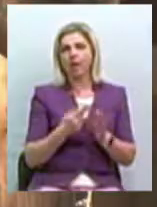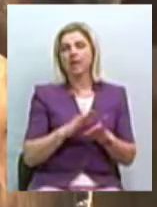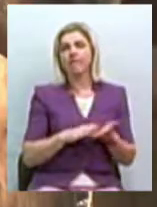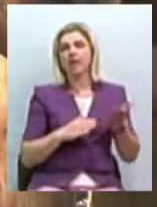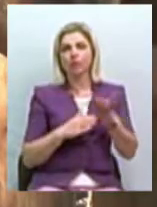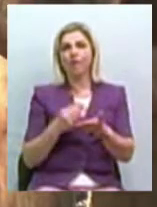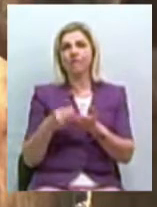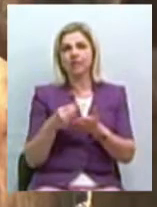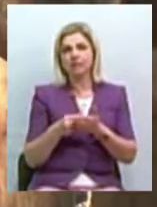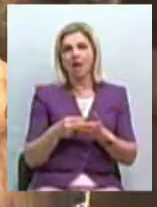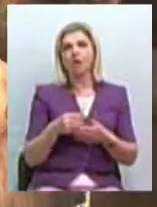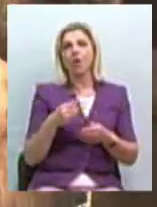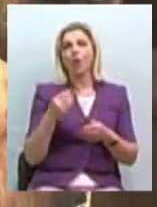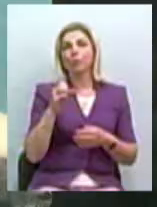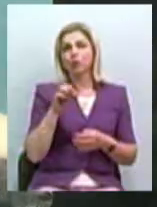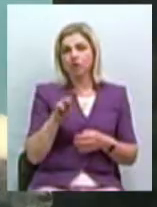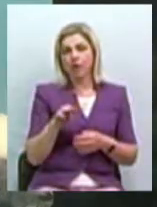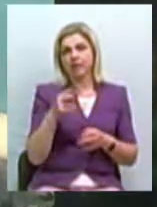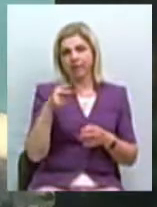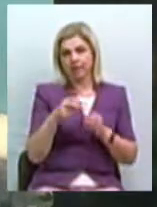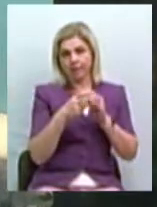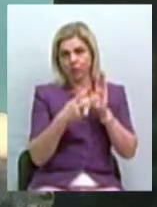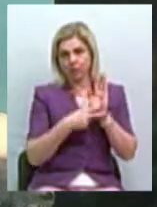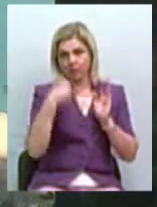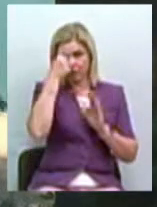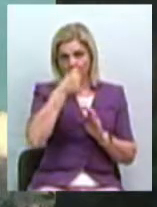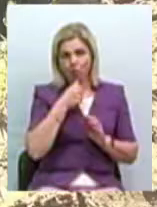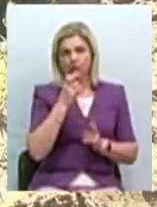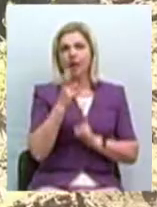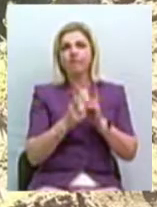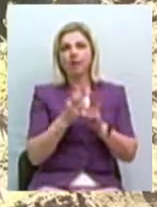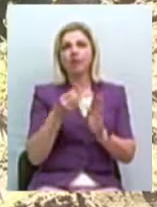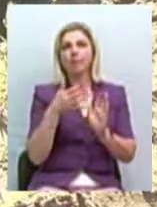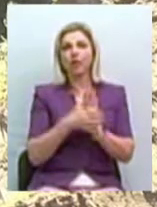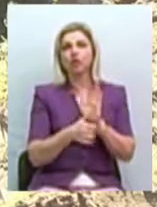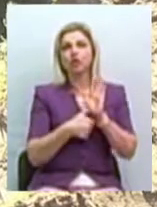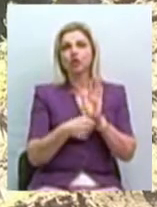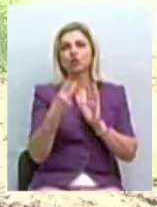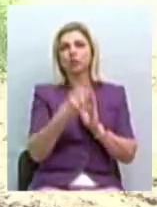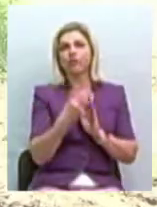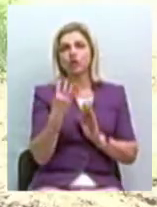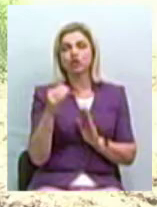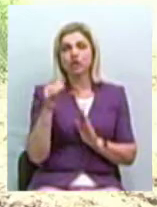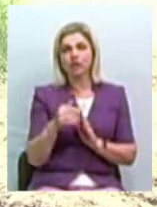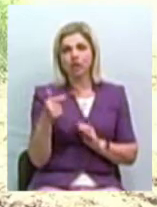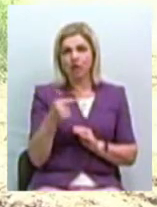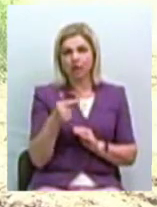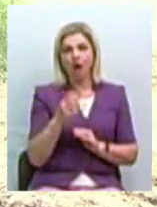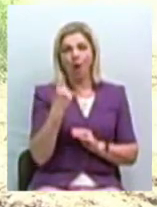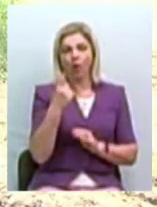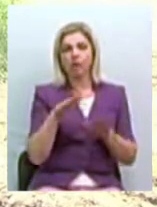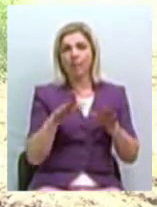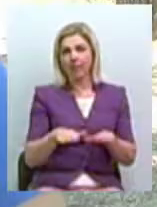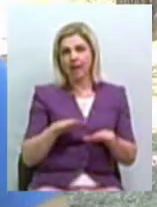фінансування з громадського бюджету 2018 року. На перетворення витратили 624 тисячі гривень. Одна з локацій –